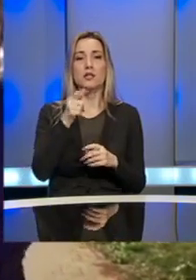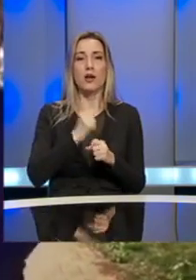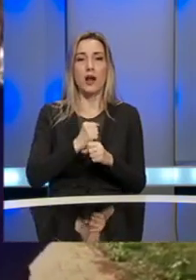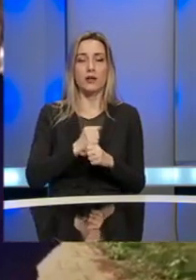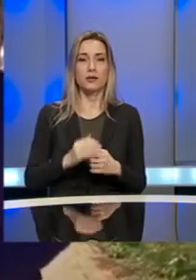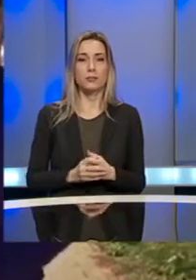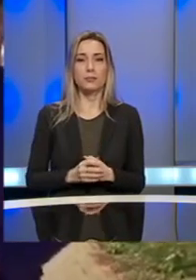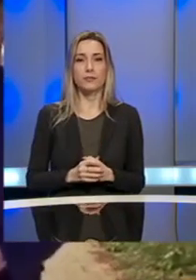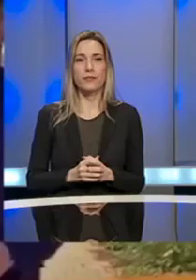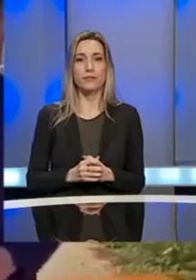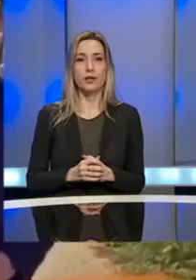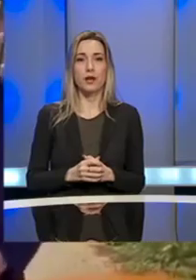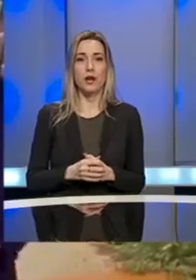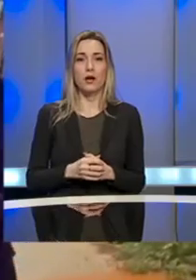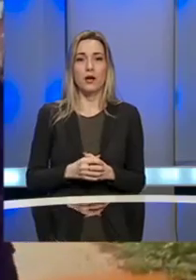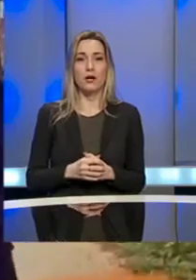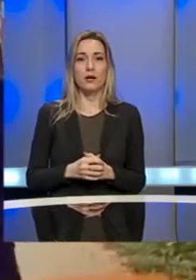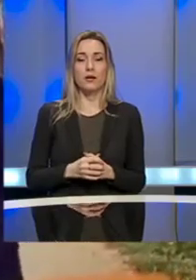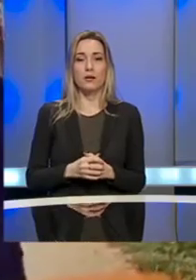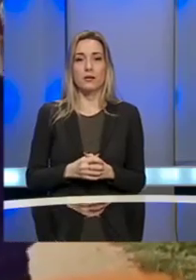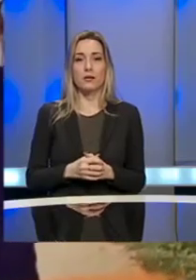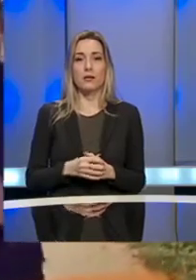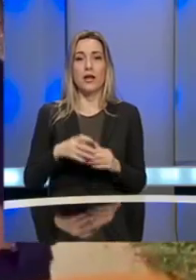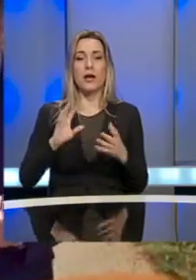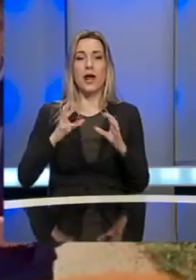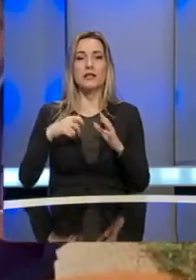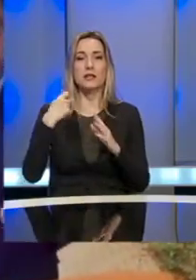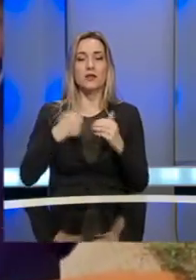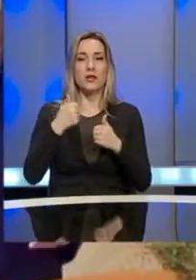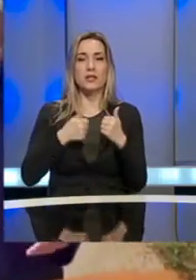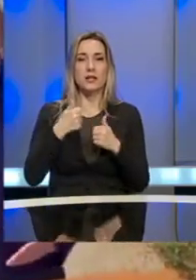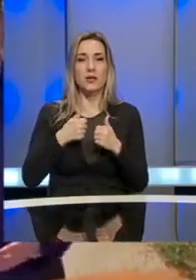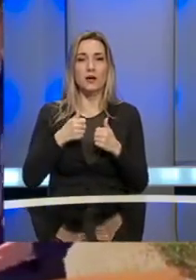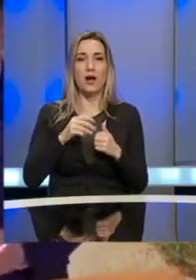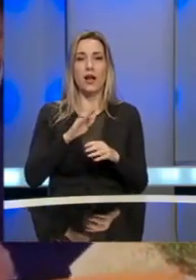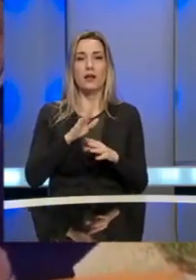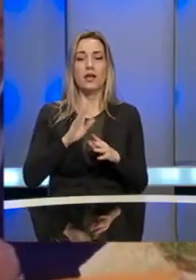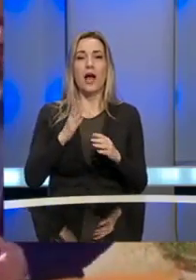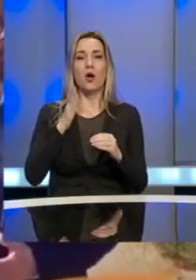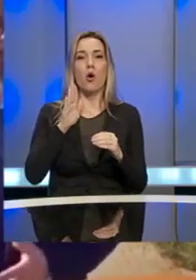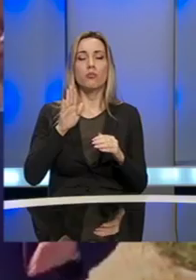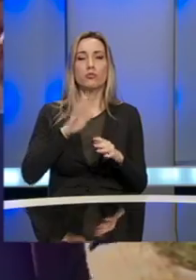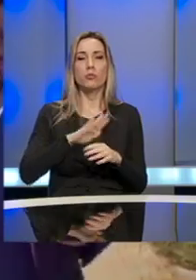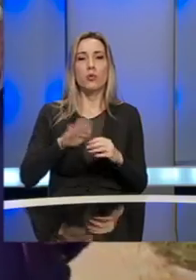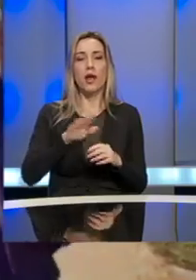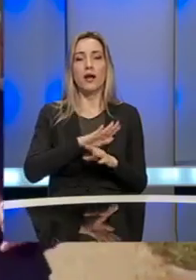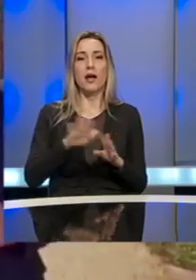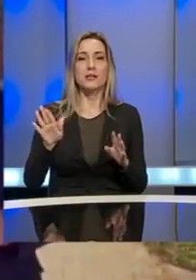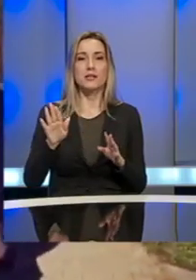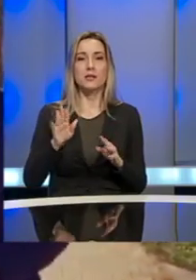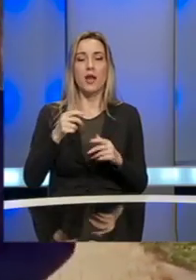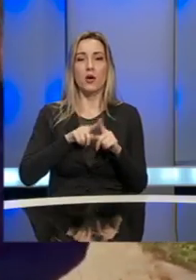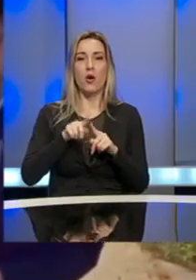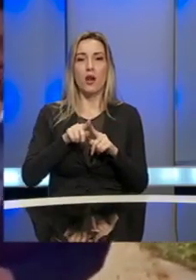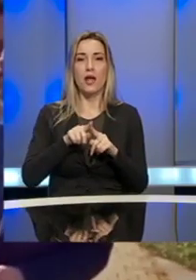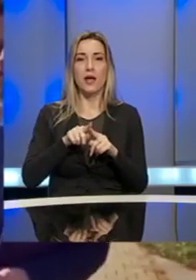vas. Radi se o tome da je Rab Film Festival nekako pure kao i sve ostale kolege iz festivalske filmske industrije. Shvatili smo